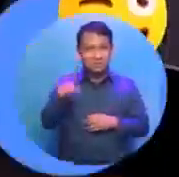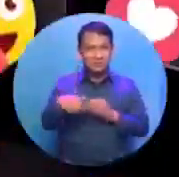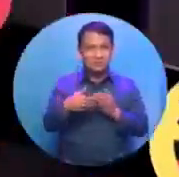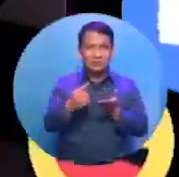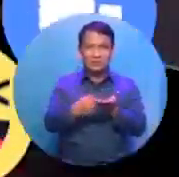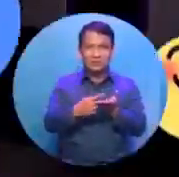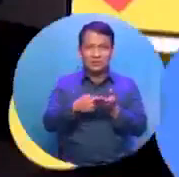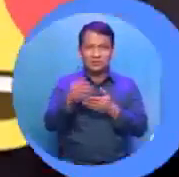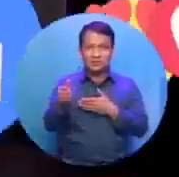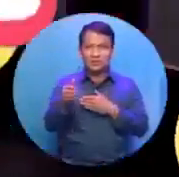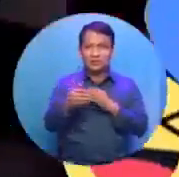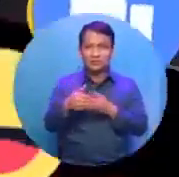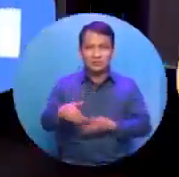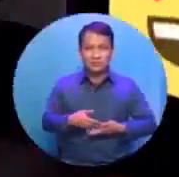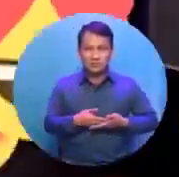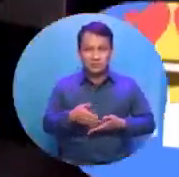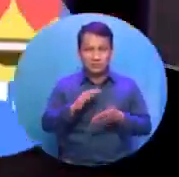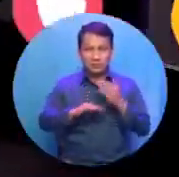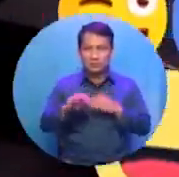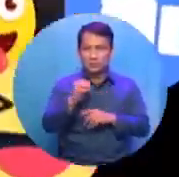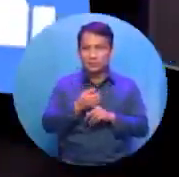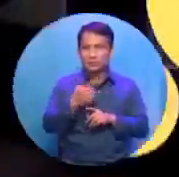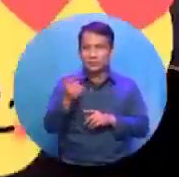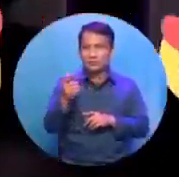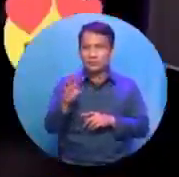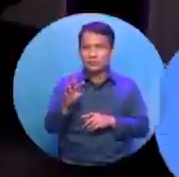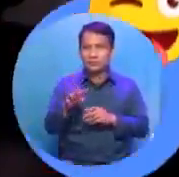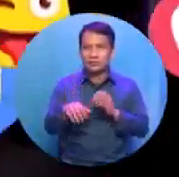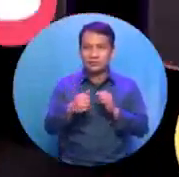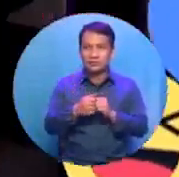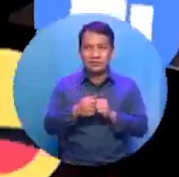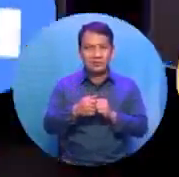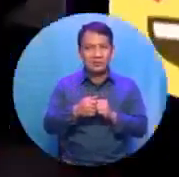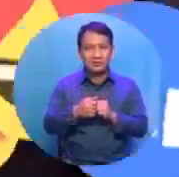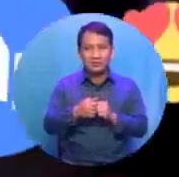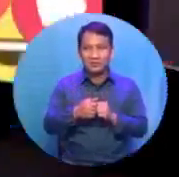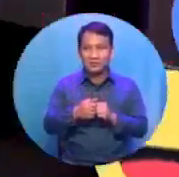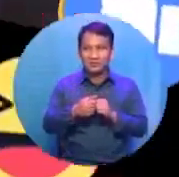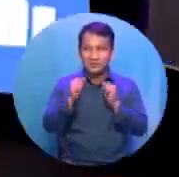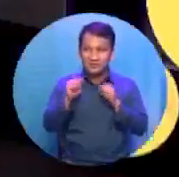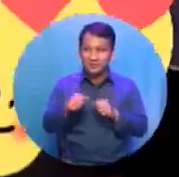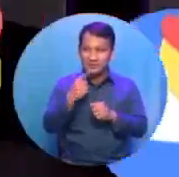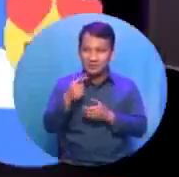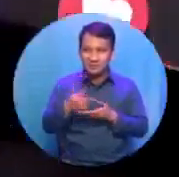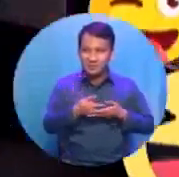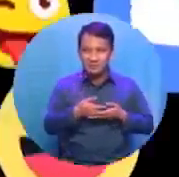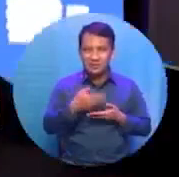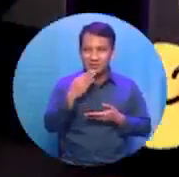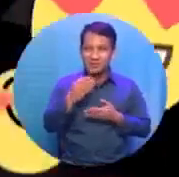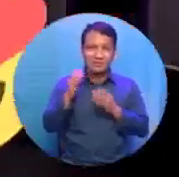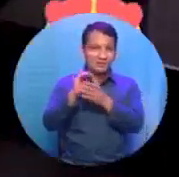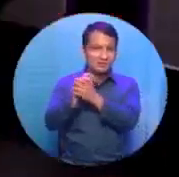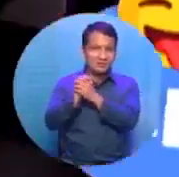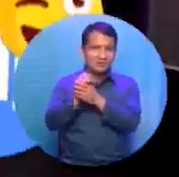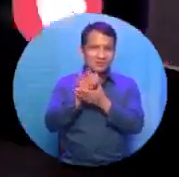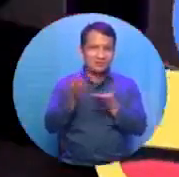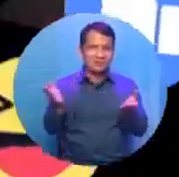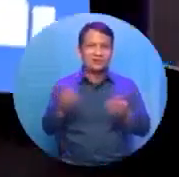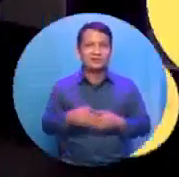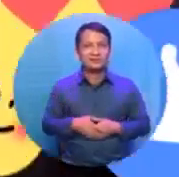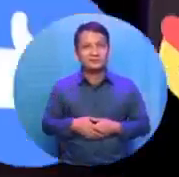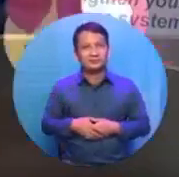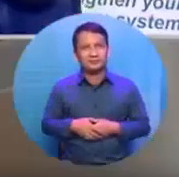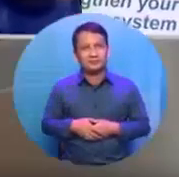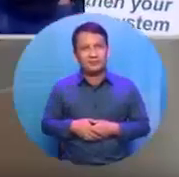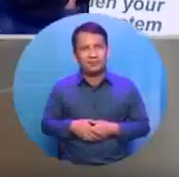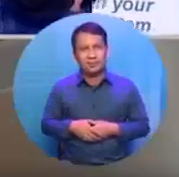nanganak na po sila ng baby girl no October 24. Akala raw nila nalaki sa gender review. Pero, baby girl, so congratulations po. Oh,